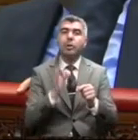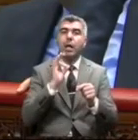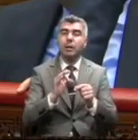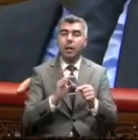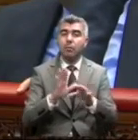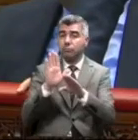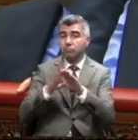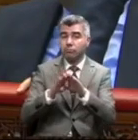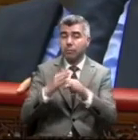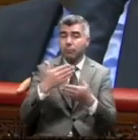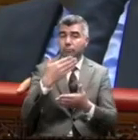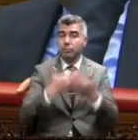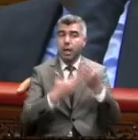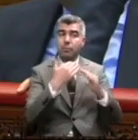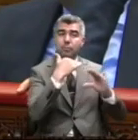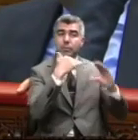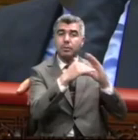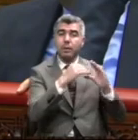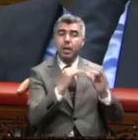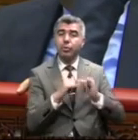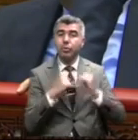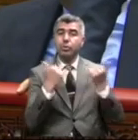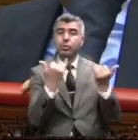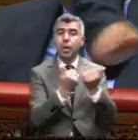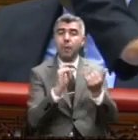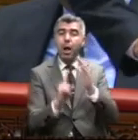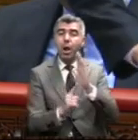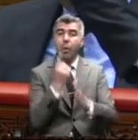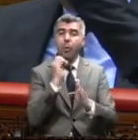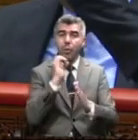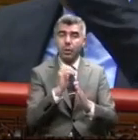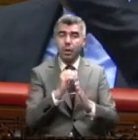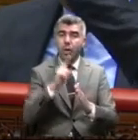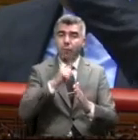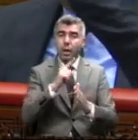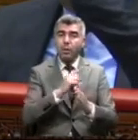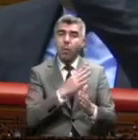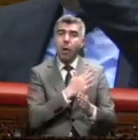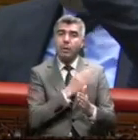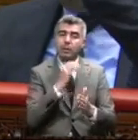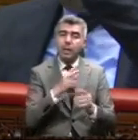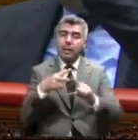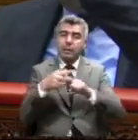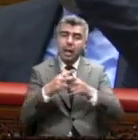دعا جلالته في غساله التي وجهها الى المشاركين في الدوره الاولى من اليوم الوطني للصناعه